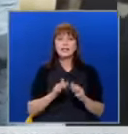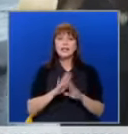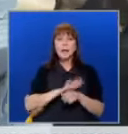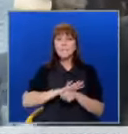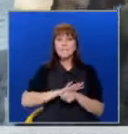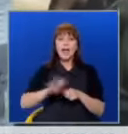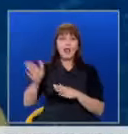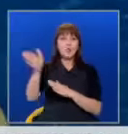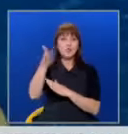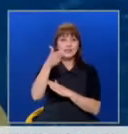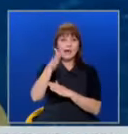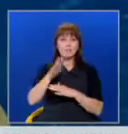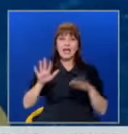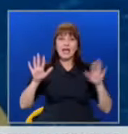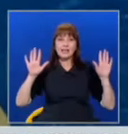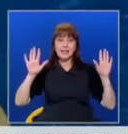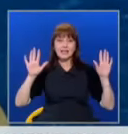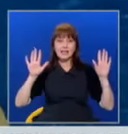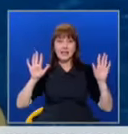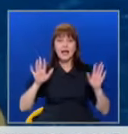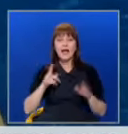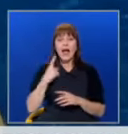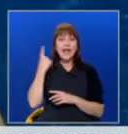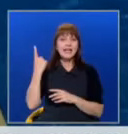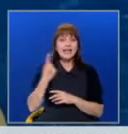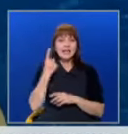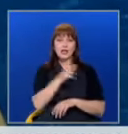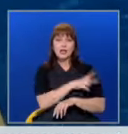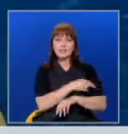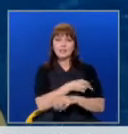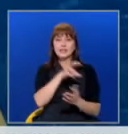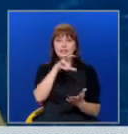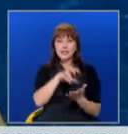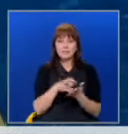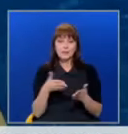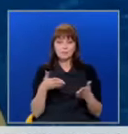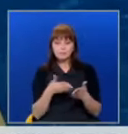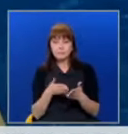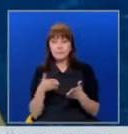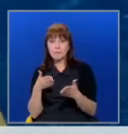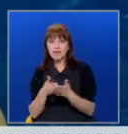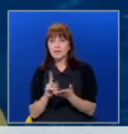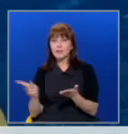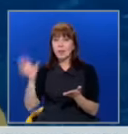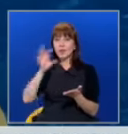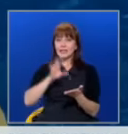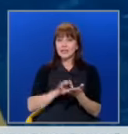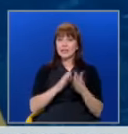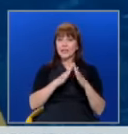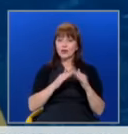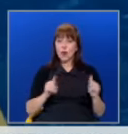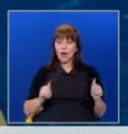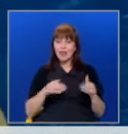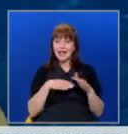и вдигнати ръце. Линейки и медицински екипи са били възпрепятствани да стигнат до някои райони на бежанския лагер. За сега